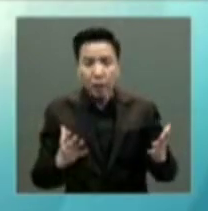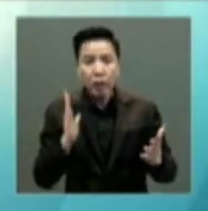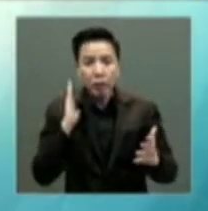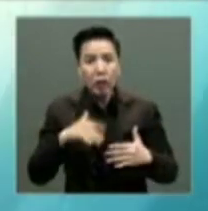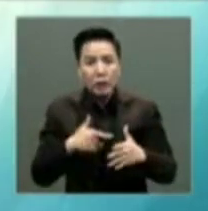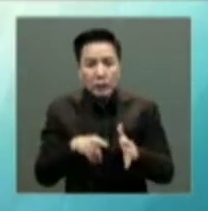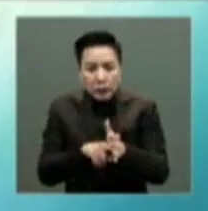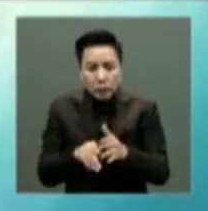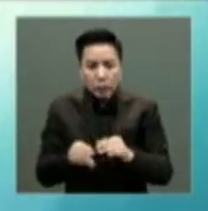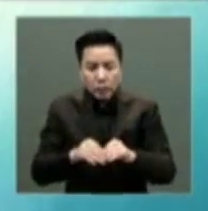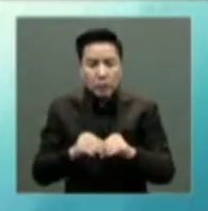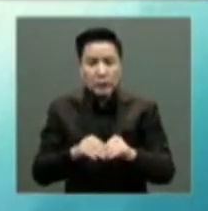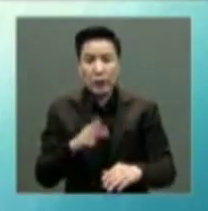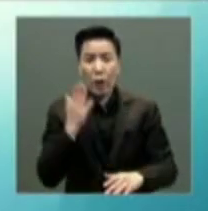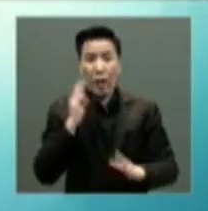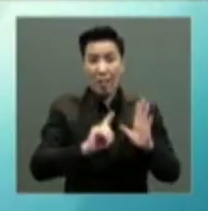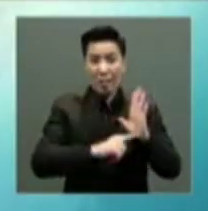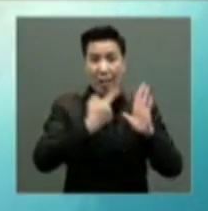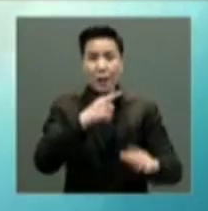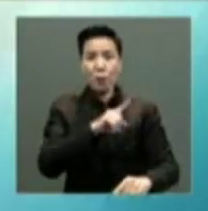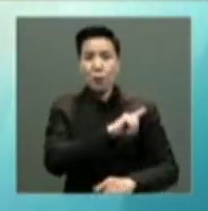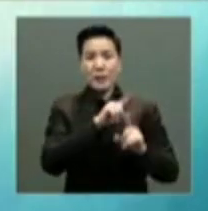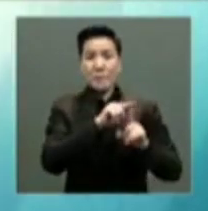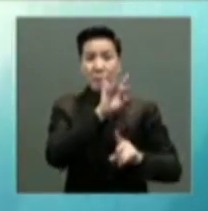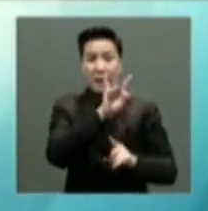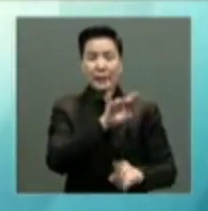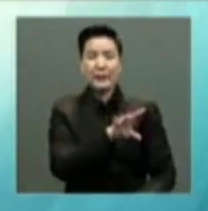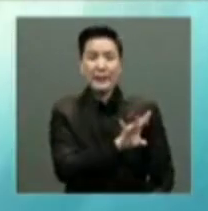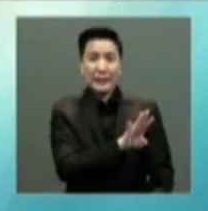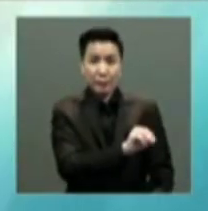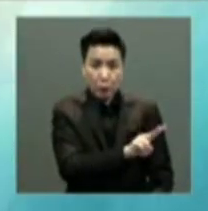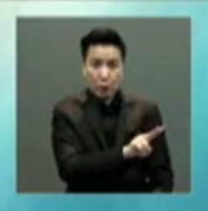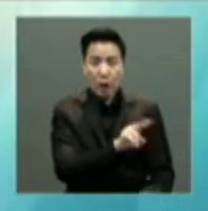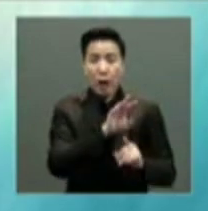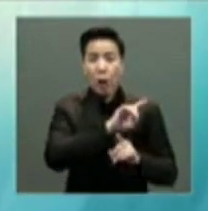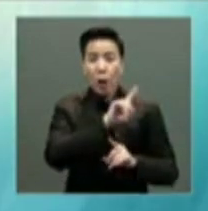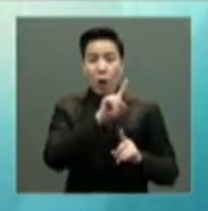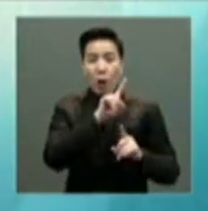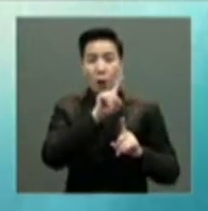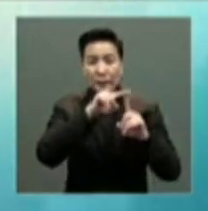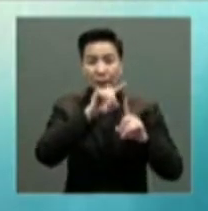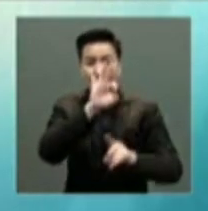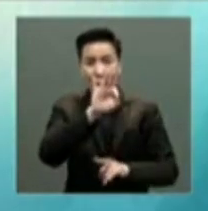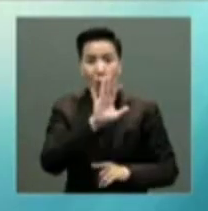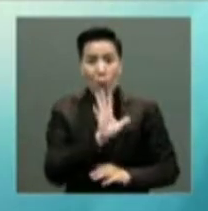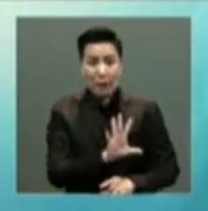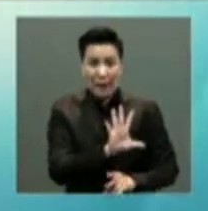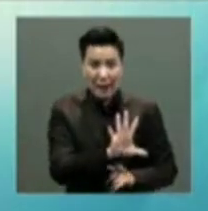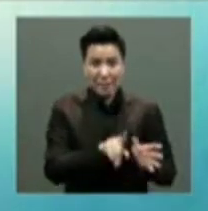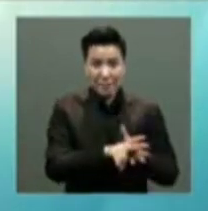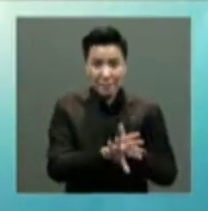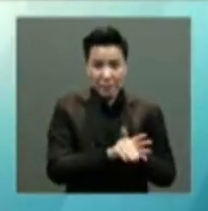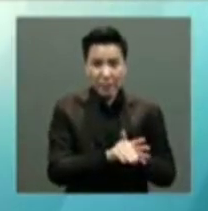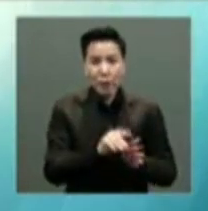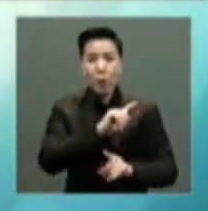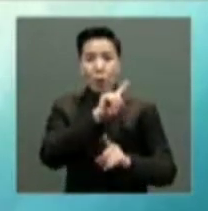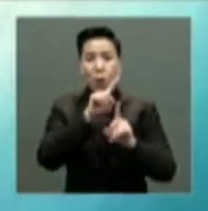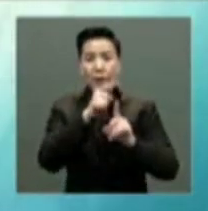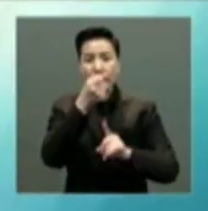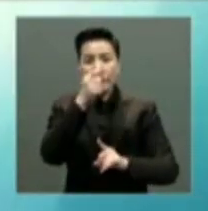รายนะวันนี้จะเกิดอะไรขึ้นกับประเทศไทยกับพื้นที่นะครับอันนี้คือตัวอย่างที่ต้องพยายามฉายภาพให้เห็นว่าความสำคัญที่ต้องเน้นย้ำตรงเนี้ยนะครับก็ไม่ได้ติดเชื้อในวันนั้นกับค่อยๆทยอยดิเชื่อมา42รายในวันที่ 8 9รายในวันเอ่อวันที่ 9คือ 5ราย 11